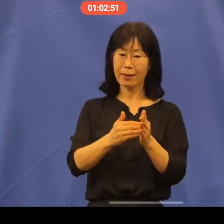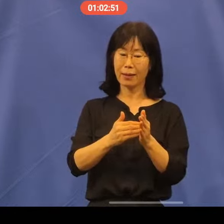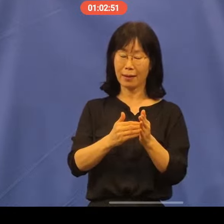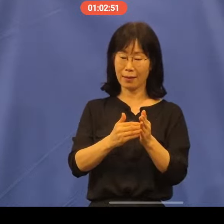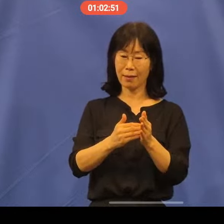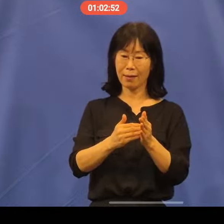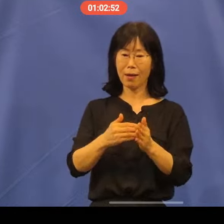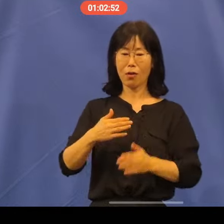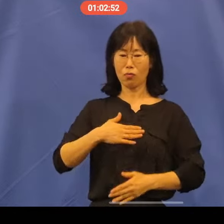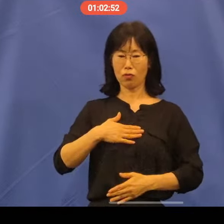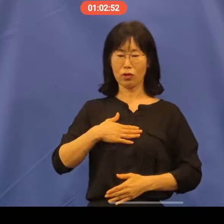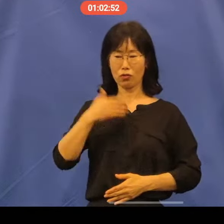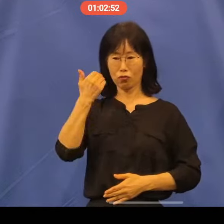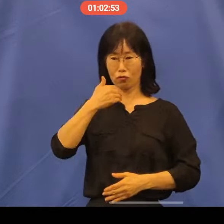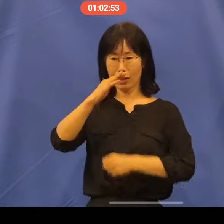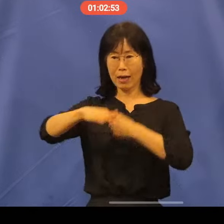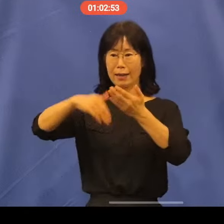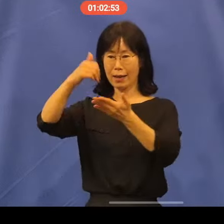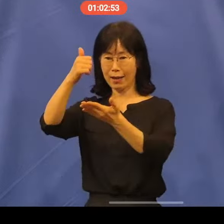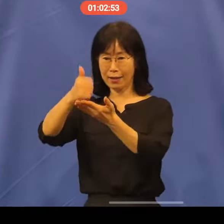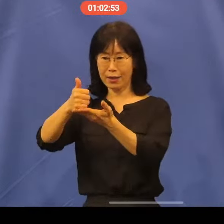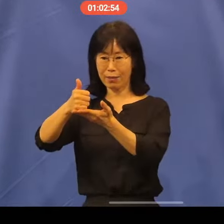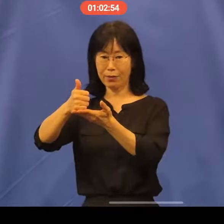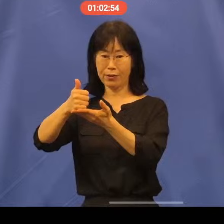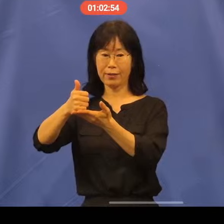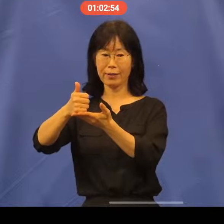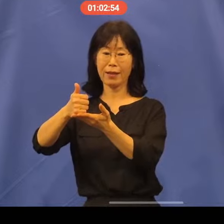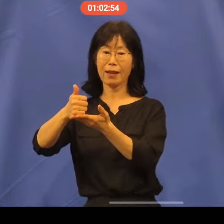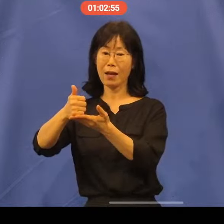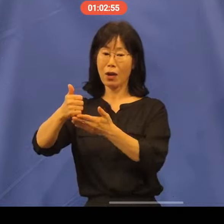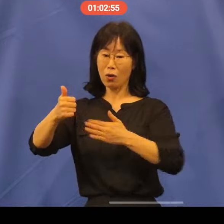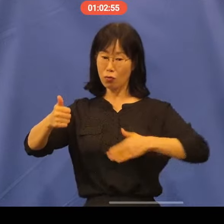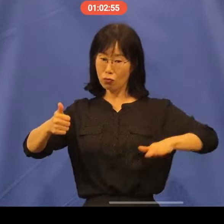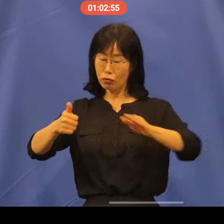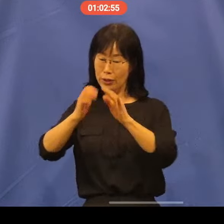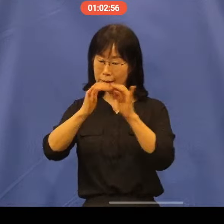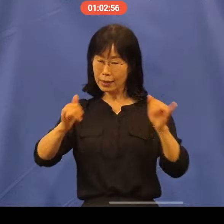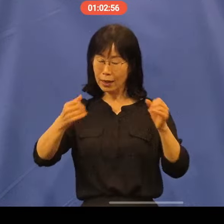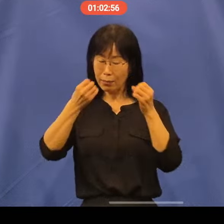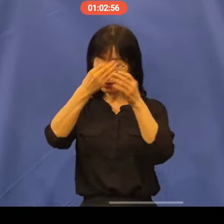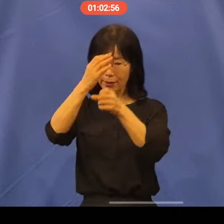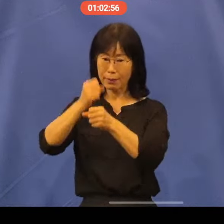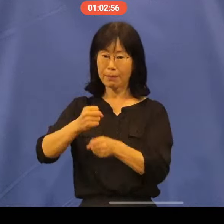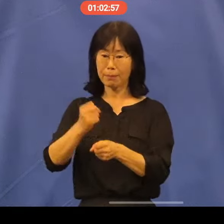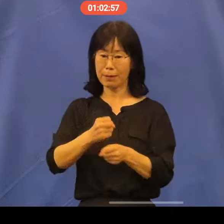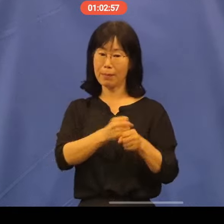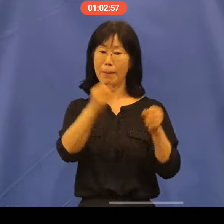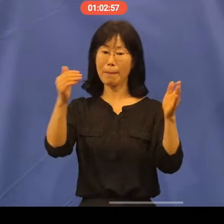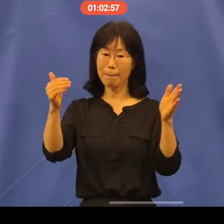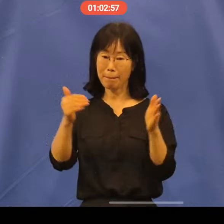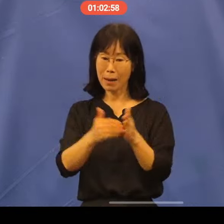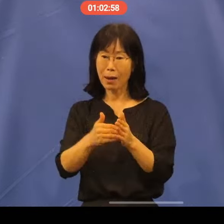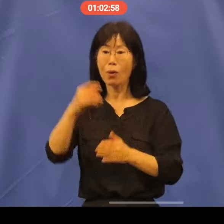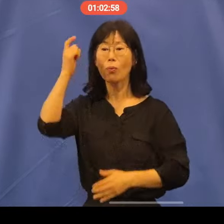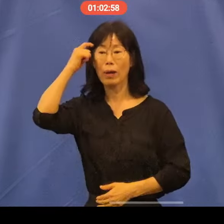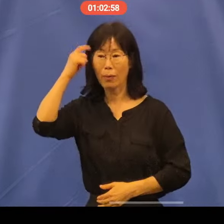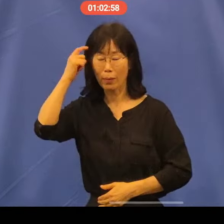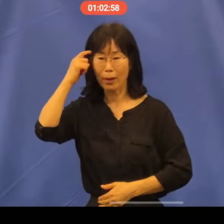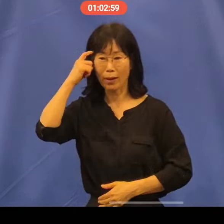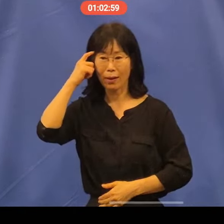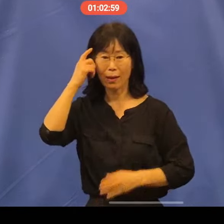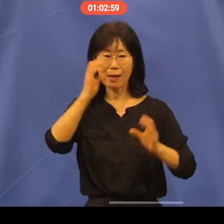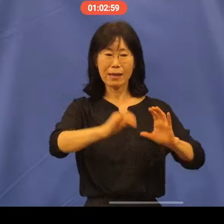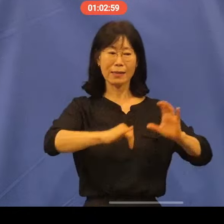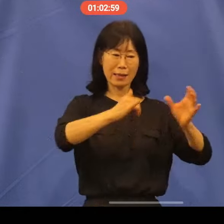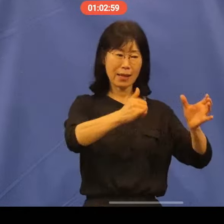세상에 드러내고, 세상이 우리를 통하여 하나님이 우리를 만드신, 걸작품을 만드신 하나님이 누구이신가를 알게 될 때